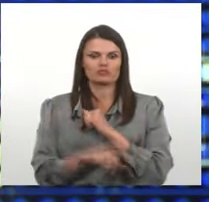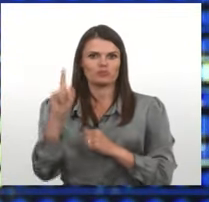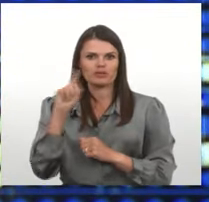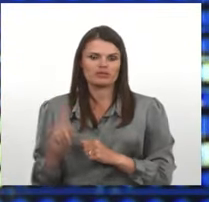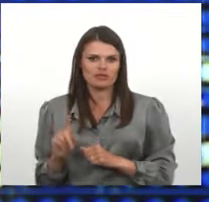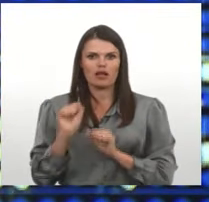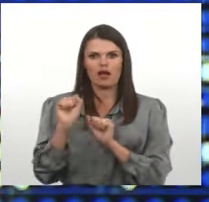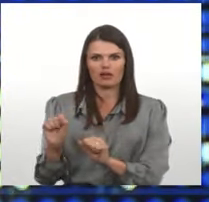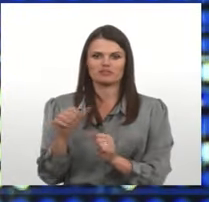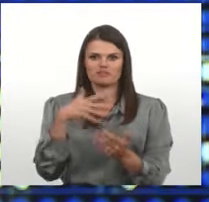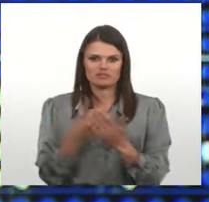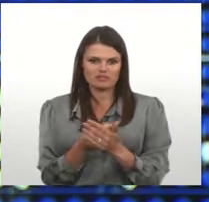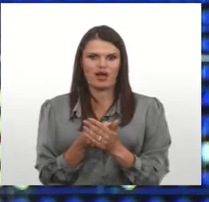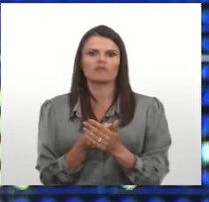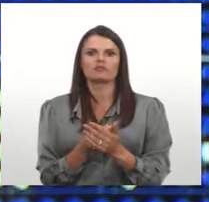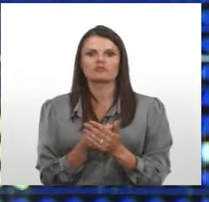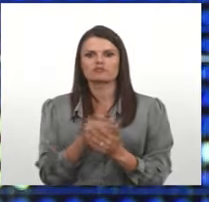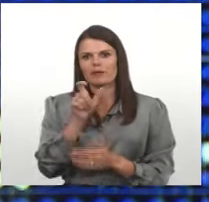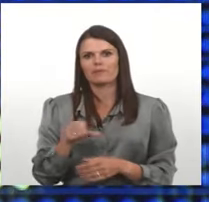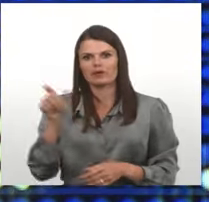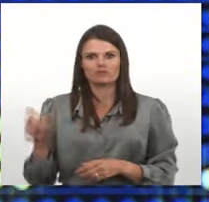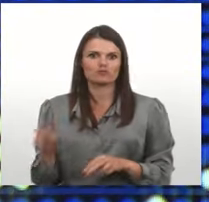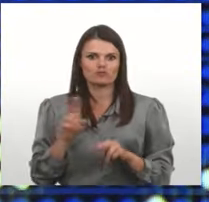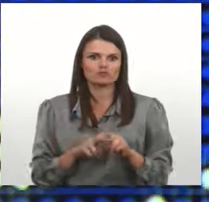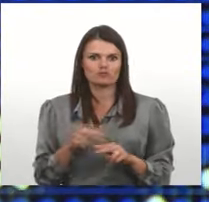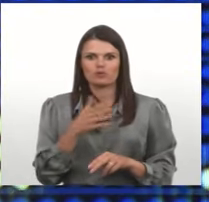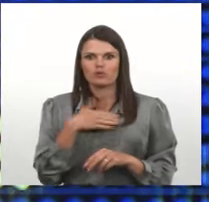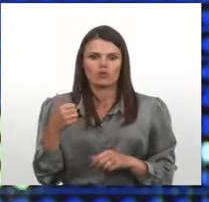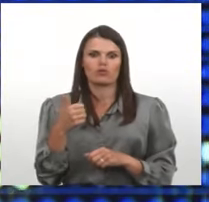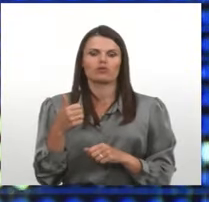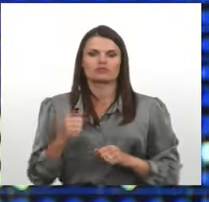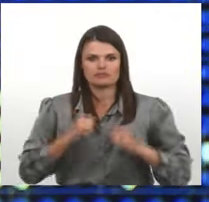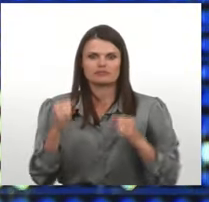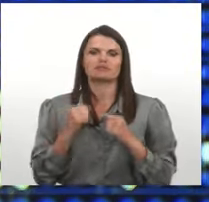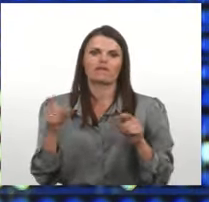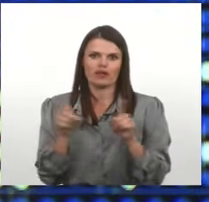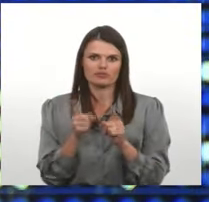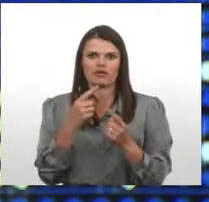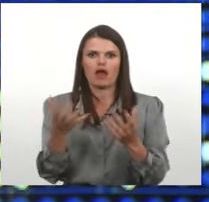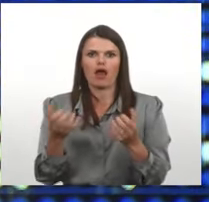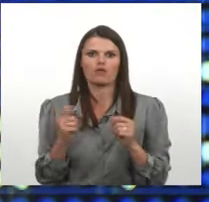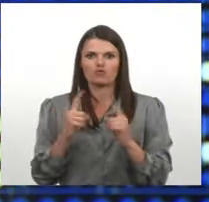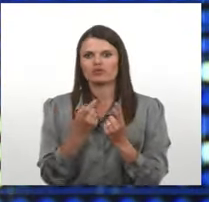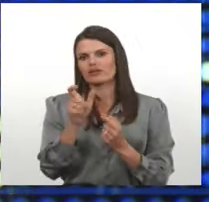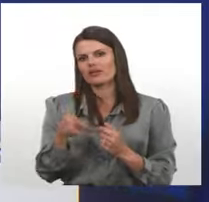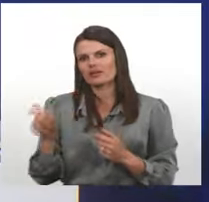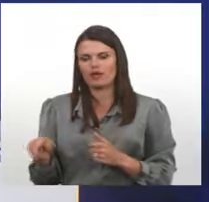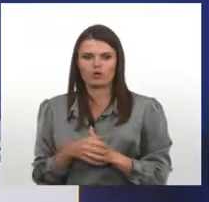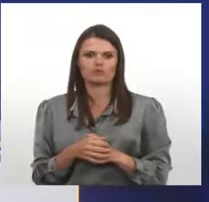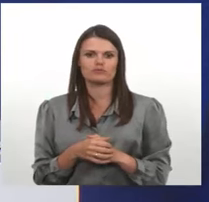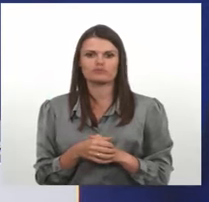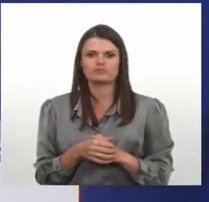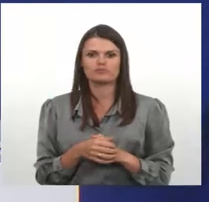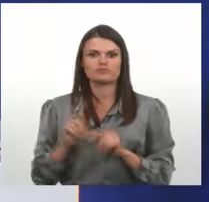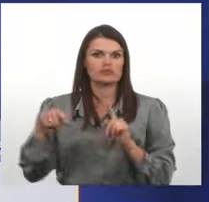Izraela aizstāvēja savus pilsoņus un centās arī atgūt ķilniekus. Paldies jums.